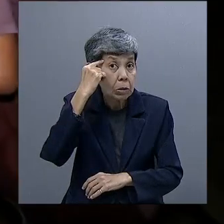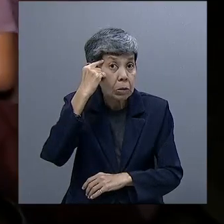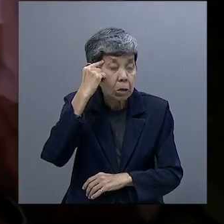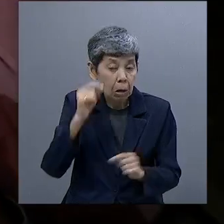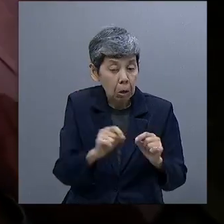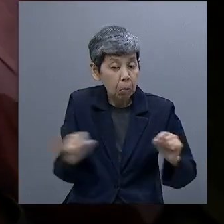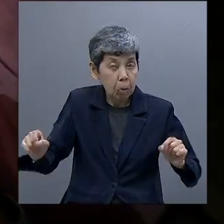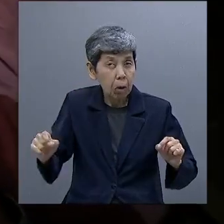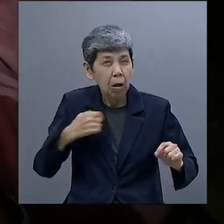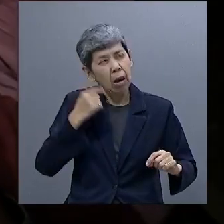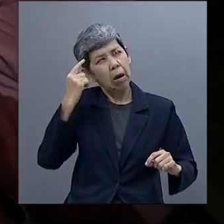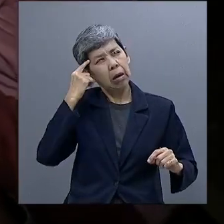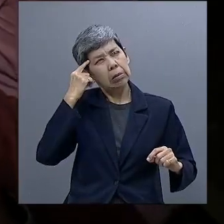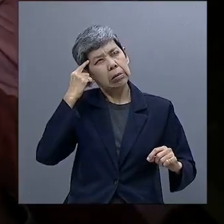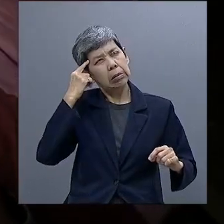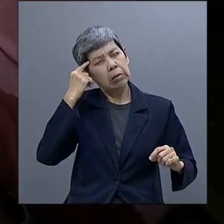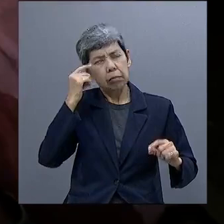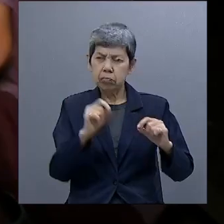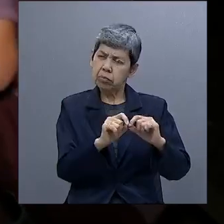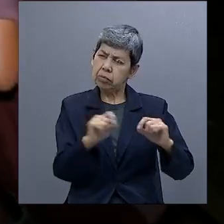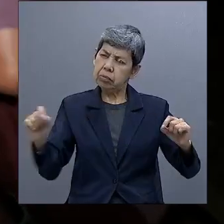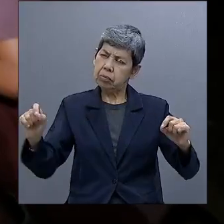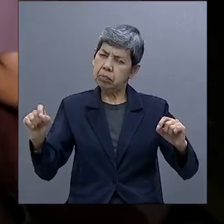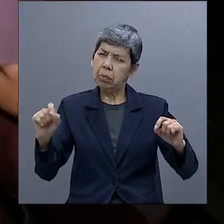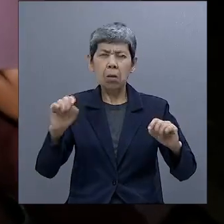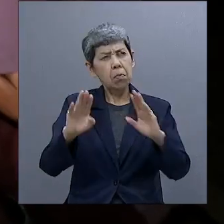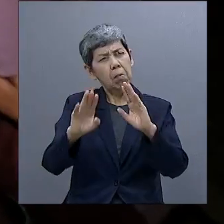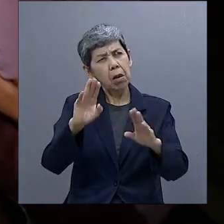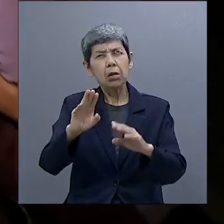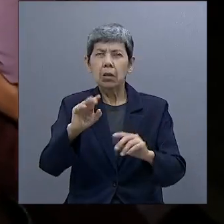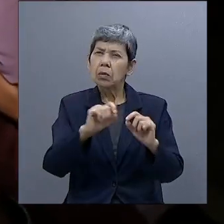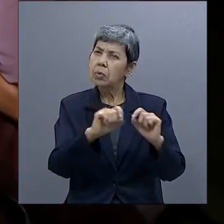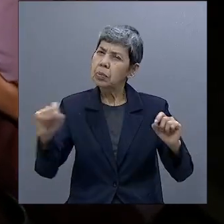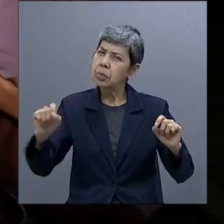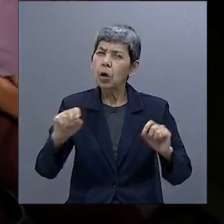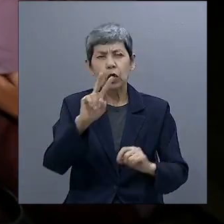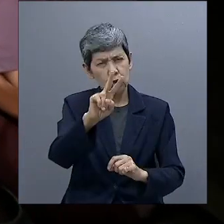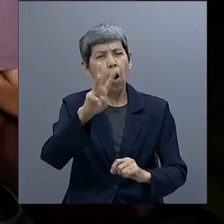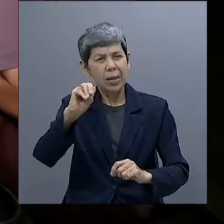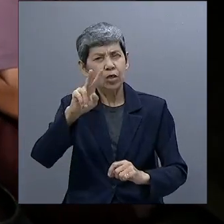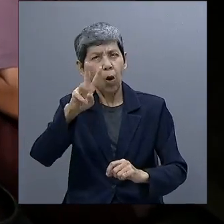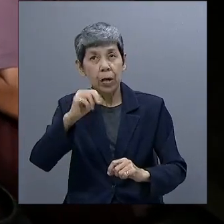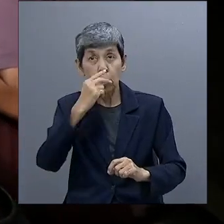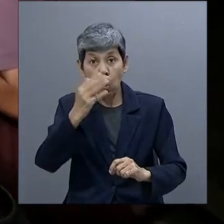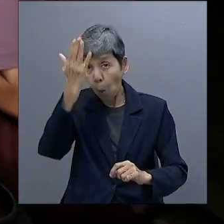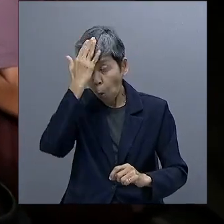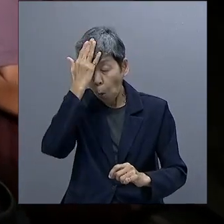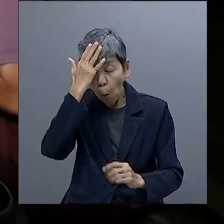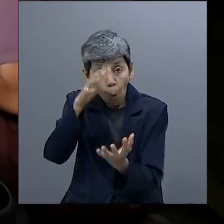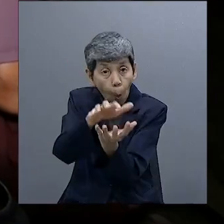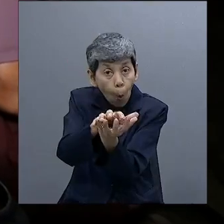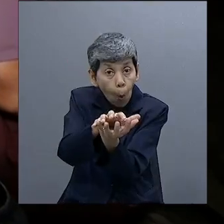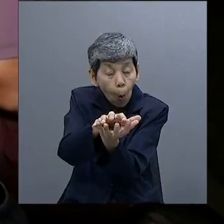าณเท่าไหร ่ขนาดถ้าให้คาดเดาก็น่าจะยาวก็น่าจะไม่ต่ำกว่า2เมตรฝ่าครับเพราะว่าหัวเขาค่อนข้างที่จะใหญ่